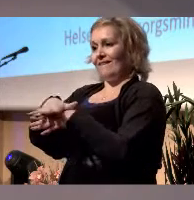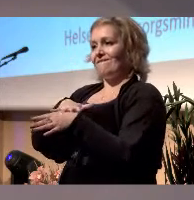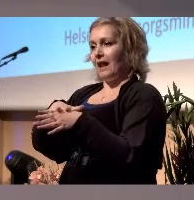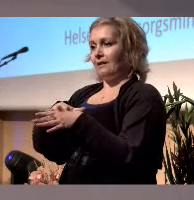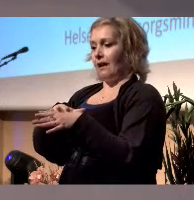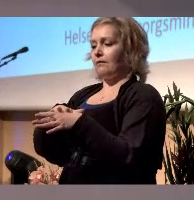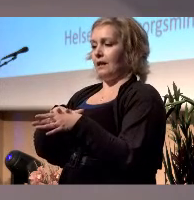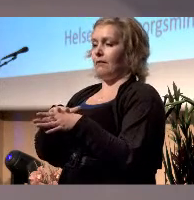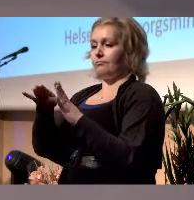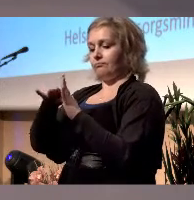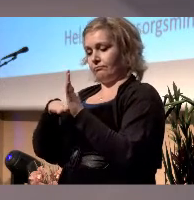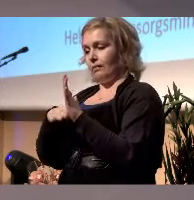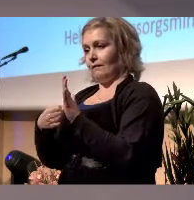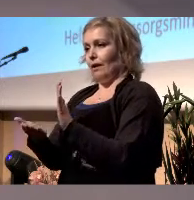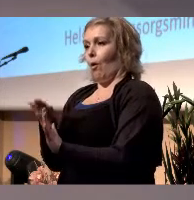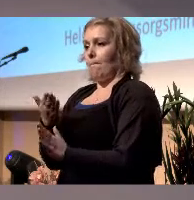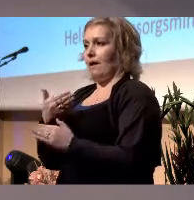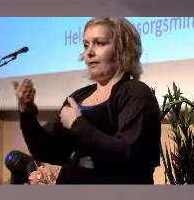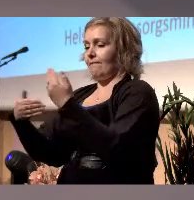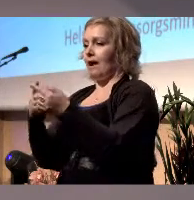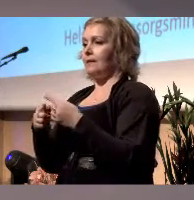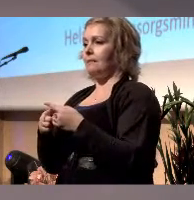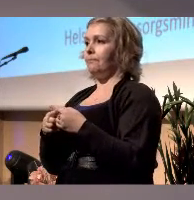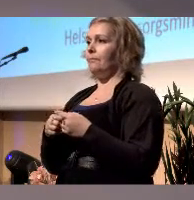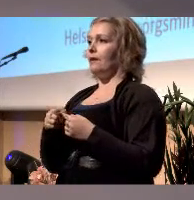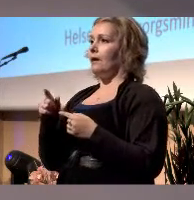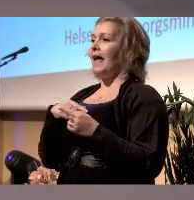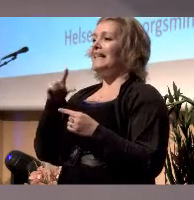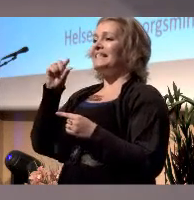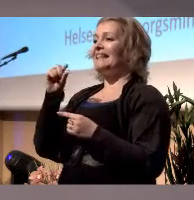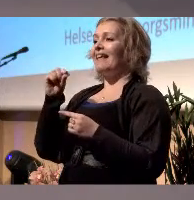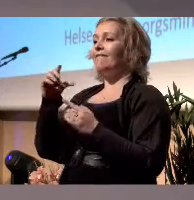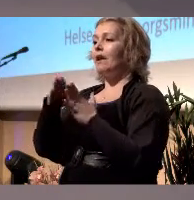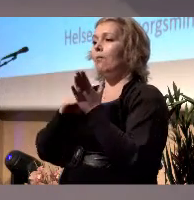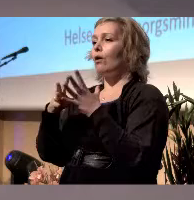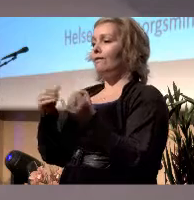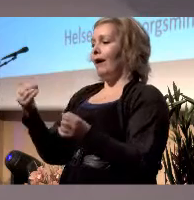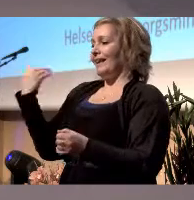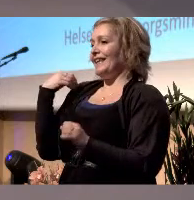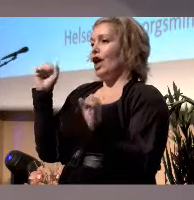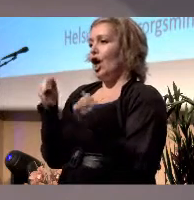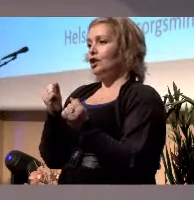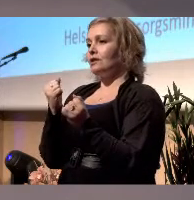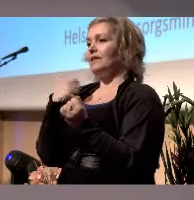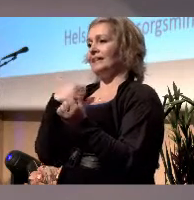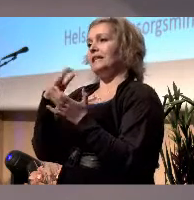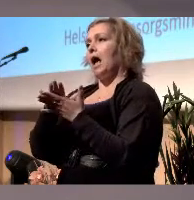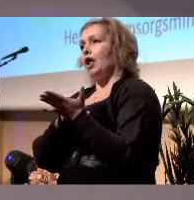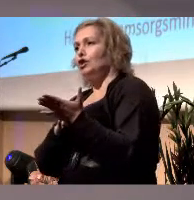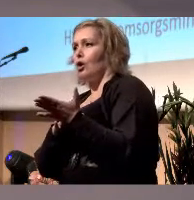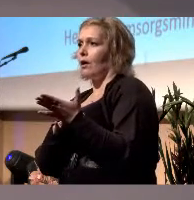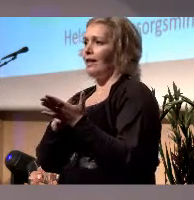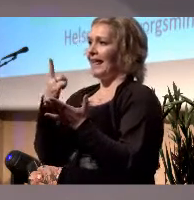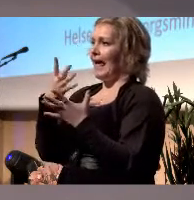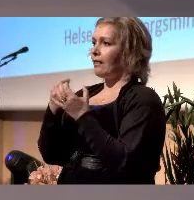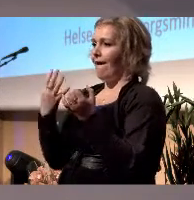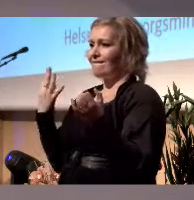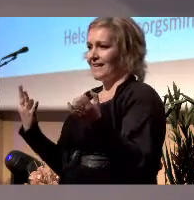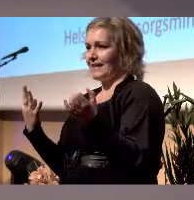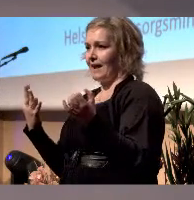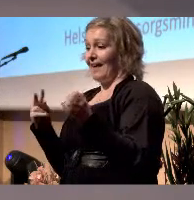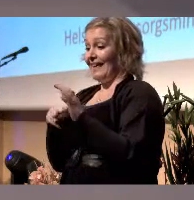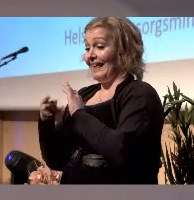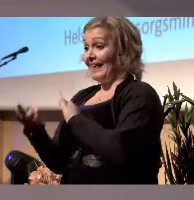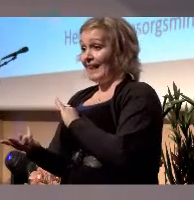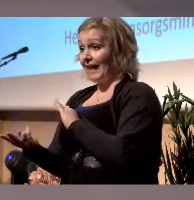vil komme. En SINTEF-rapport fra i høst anslår at 1 av 4